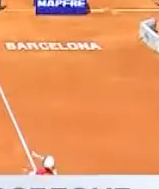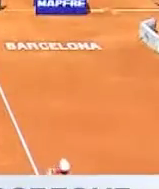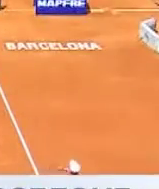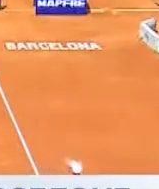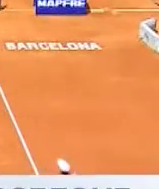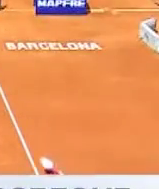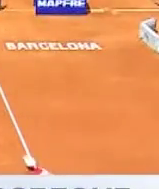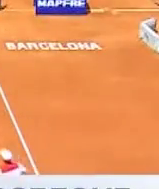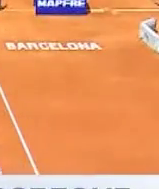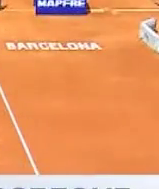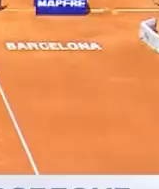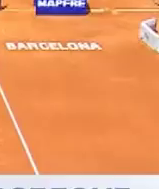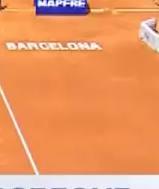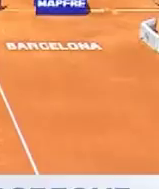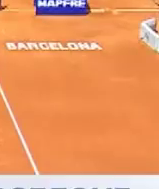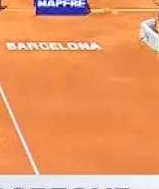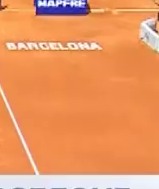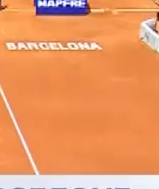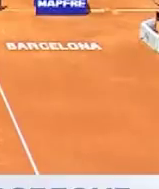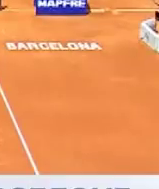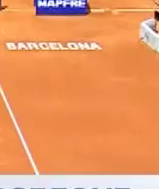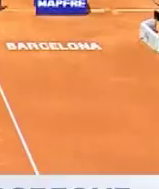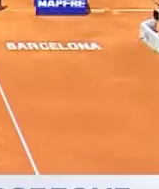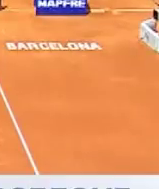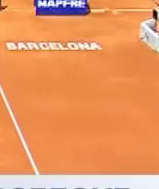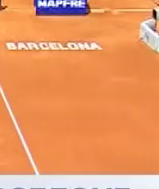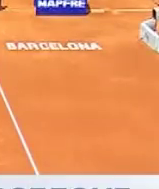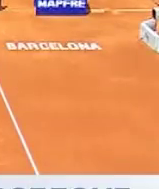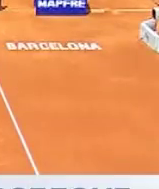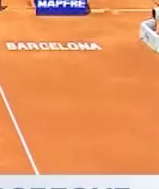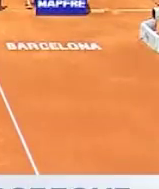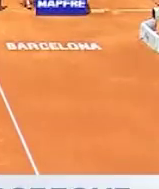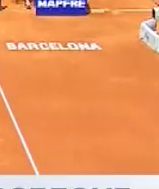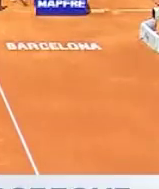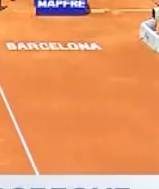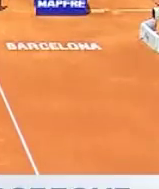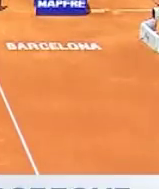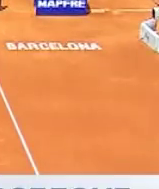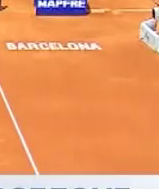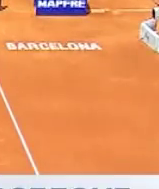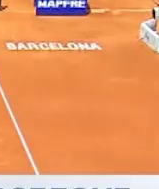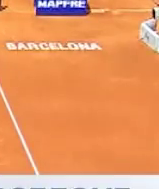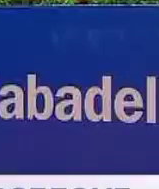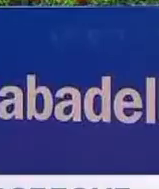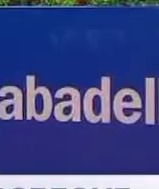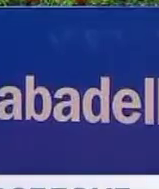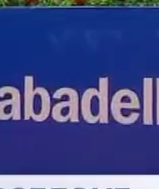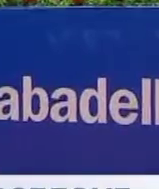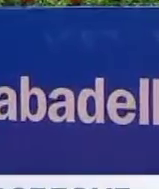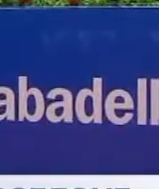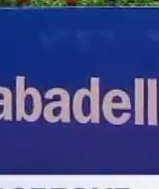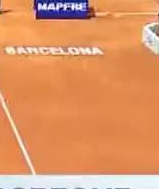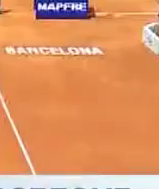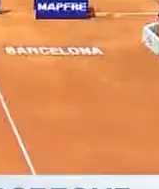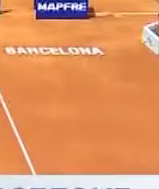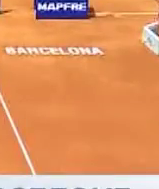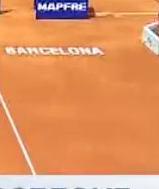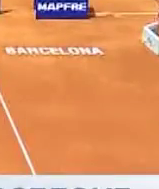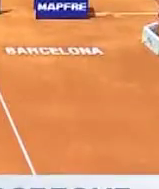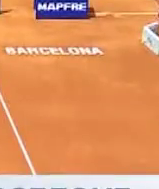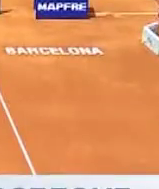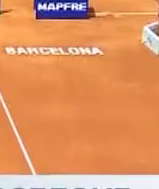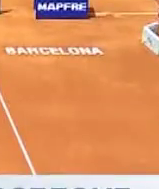6-1, 3-6. Напомню, это второе поражение Джоковича подряд. В Монте-Карло он уступил Доминику Тиму. На данный момент